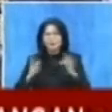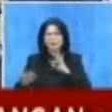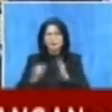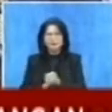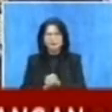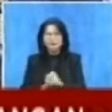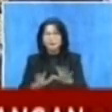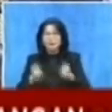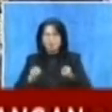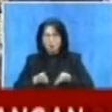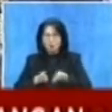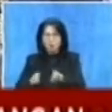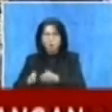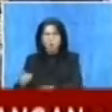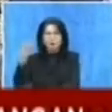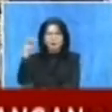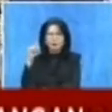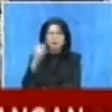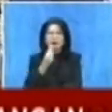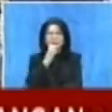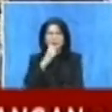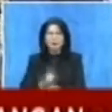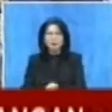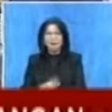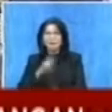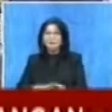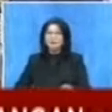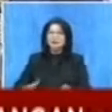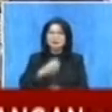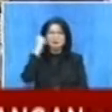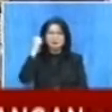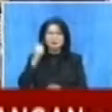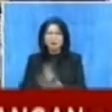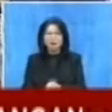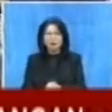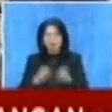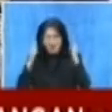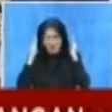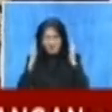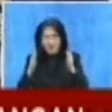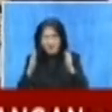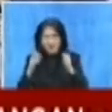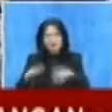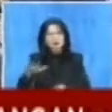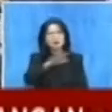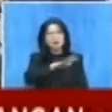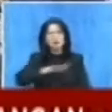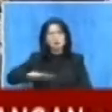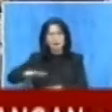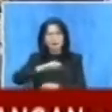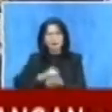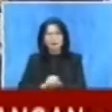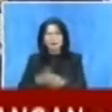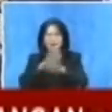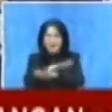menyediakan infrastruktur energi dan pangan yang terjangkau, andal, dan memperhatikan aspek lingkungan, serta